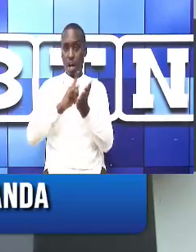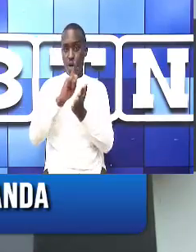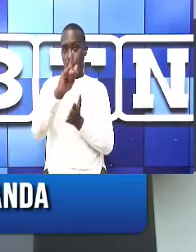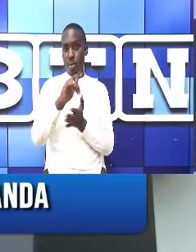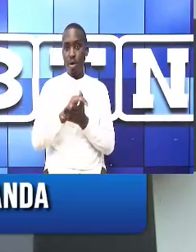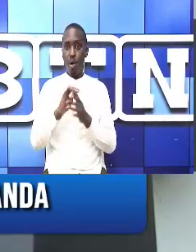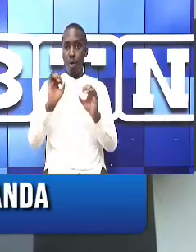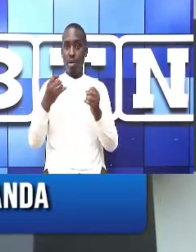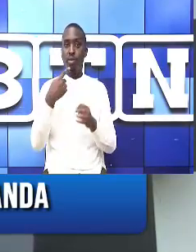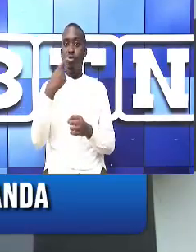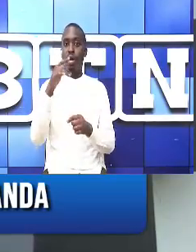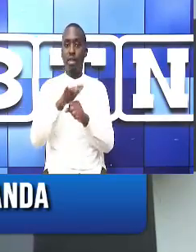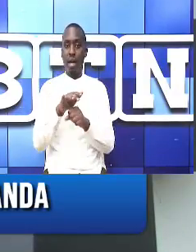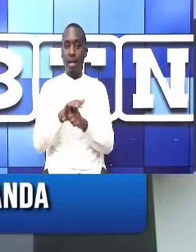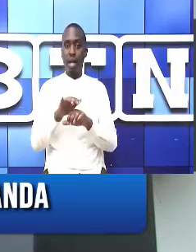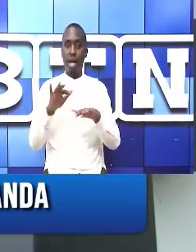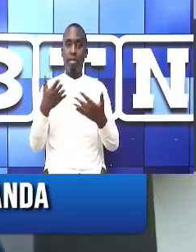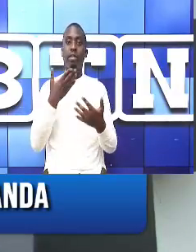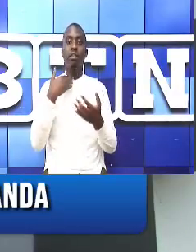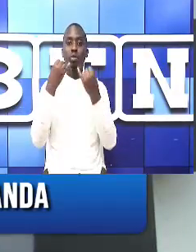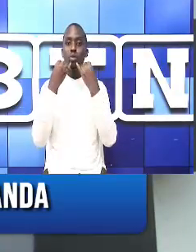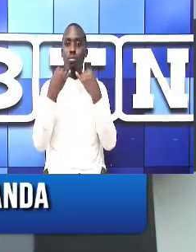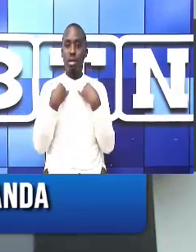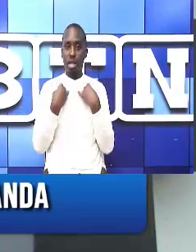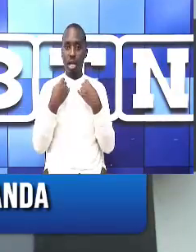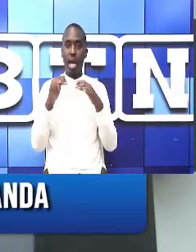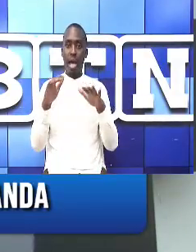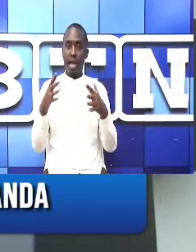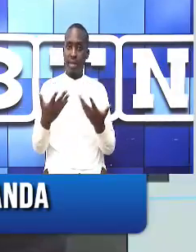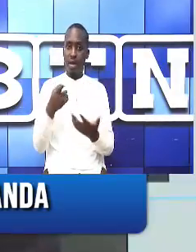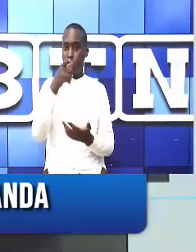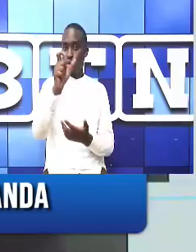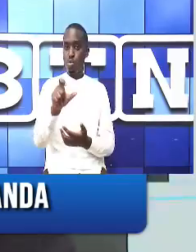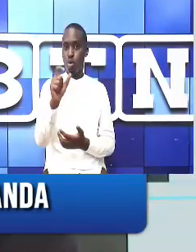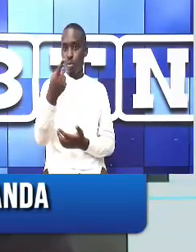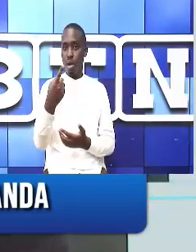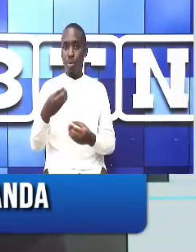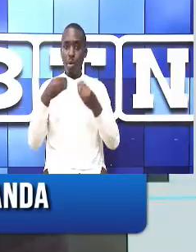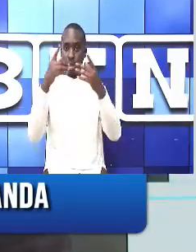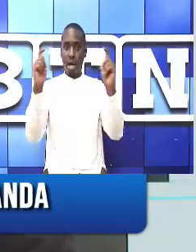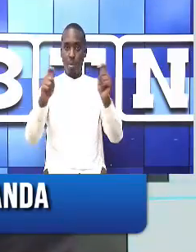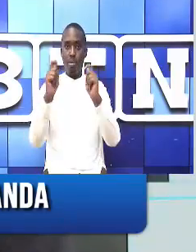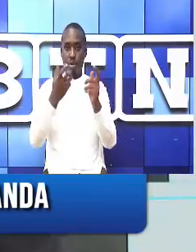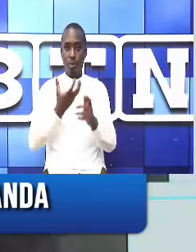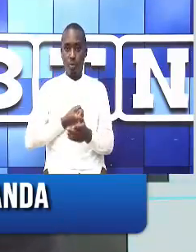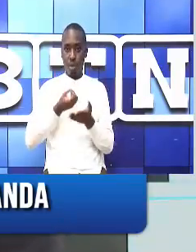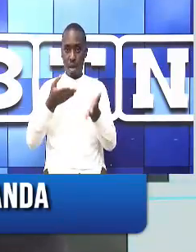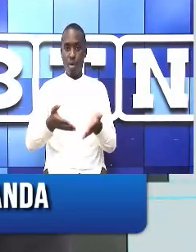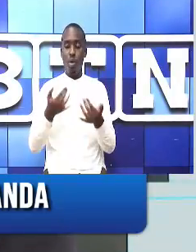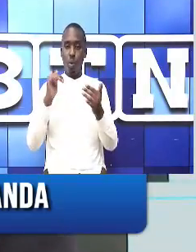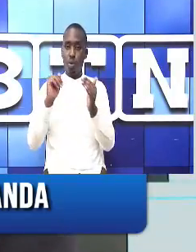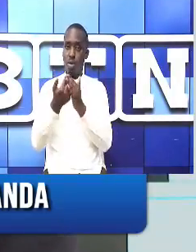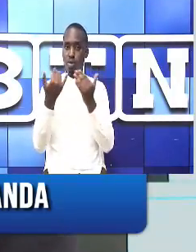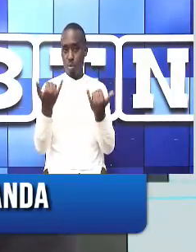uragerageza wongera ijwi ndagira ngo utubwire wenda uri umwe mu batangabuhamya dufite hano kugeza ubu